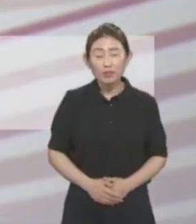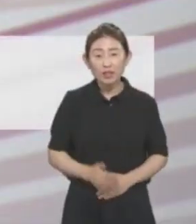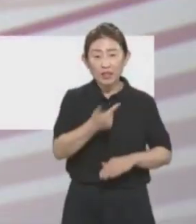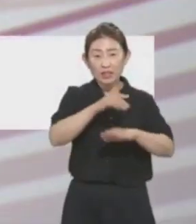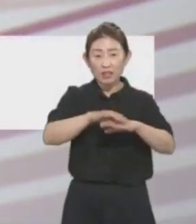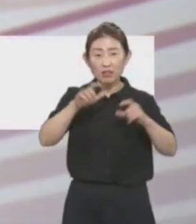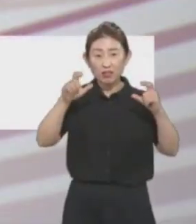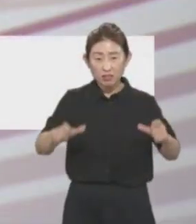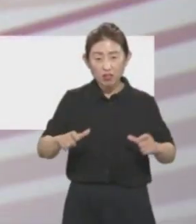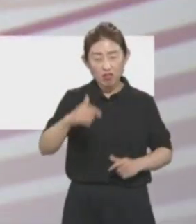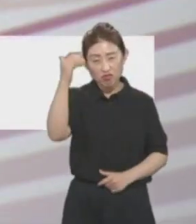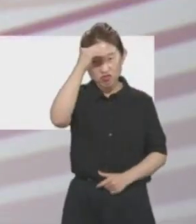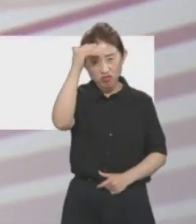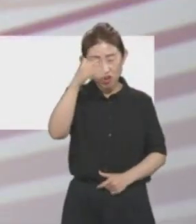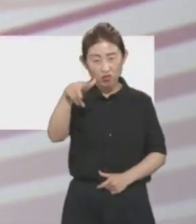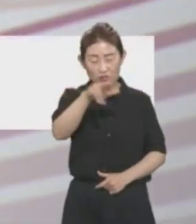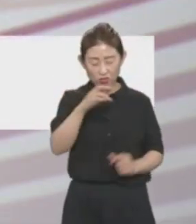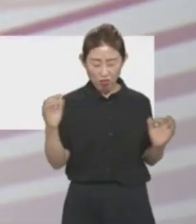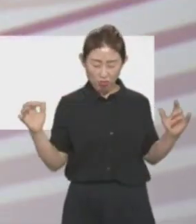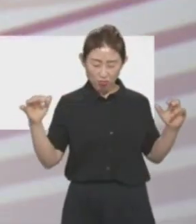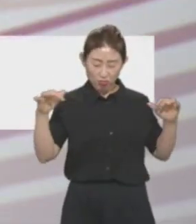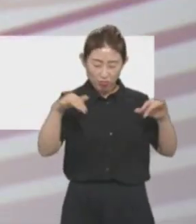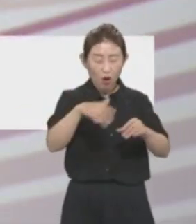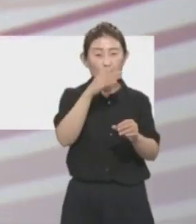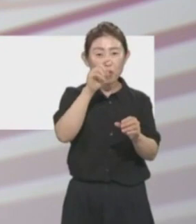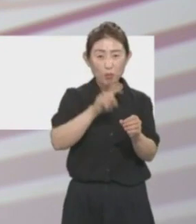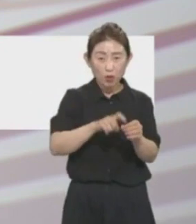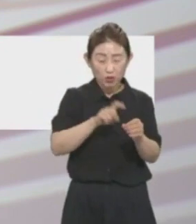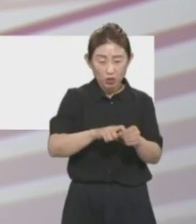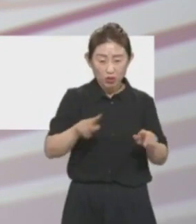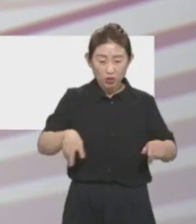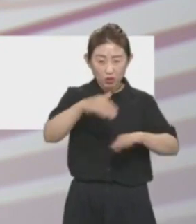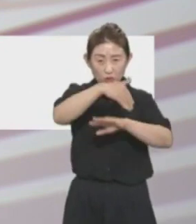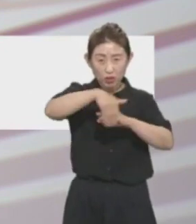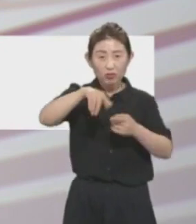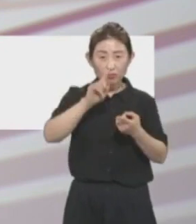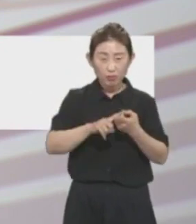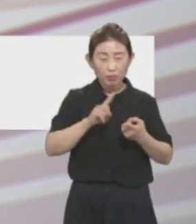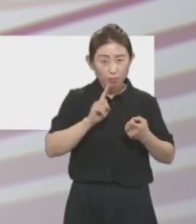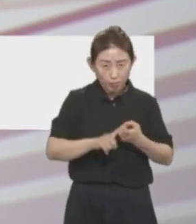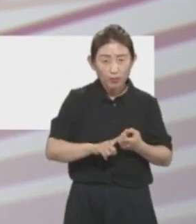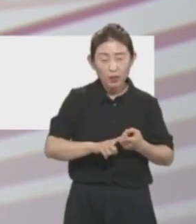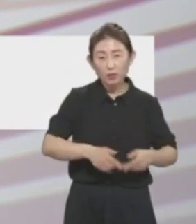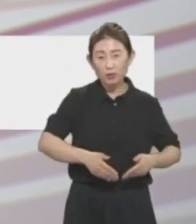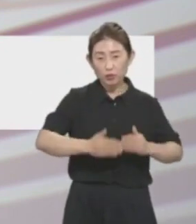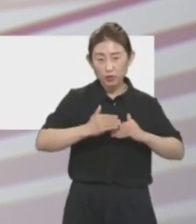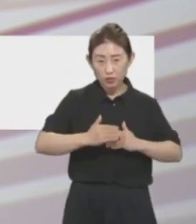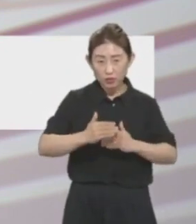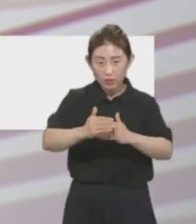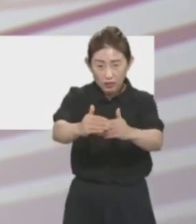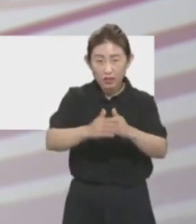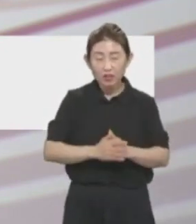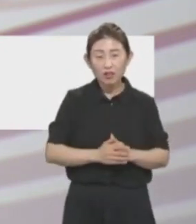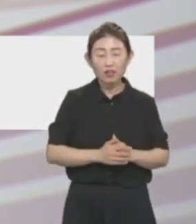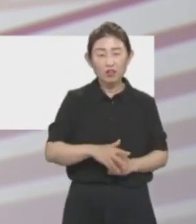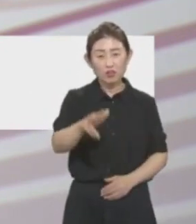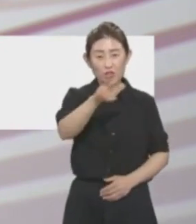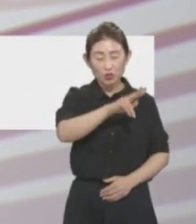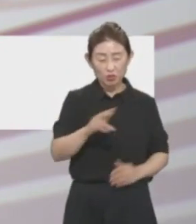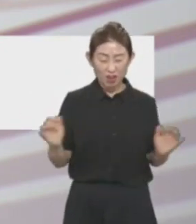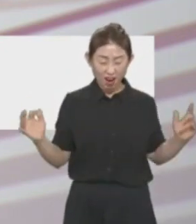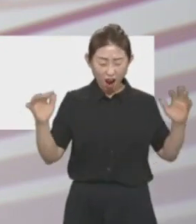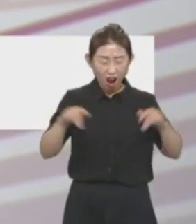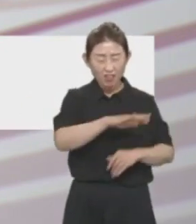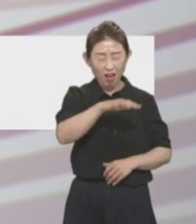명소를 만들기 위해 보물산 프로젝트를 차질없이 추진하여 대전을 전국 최고의 재밌고 즐길